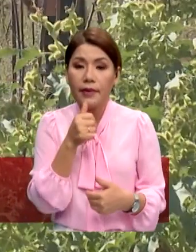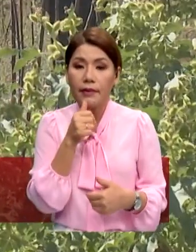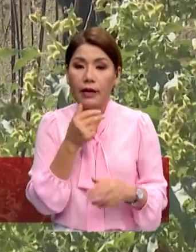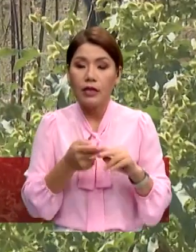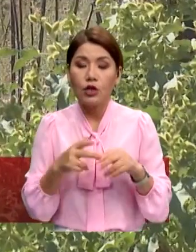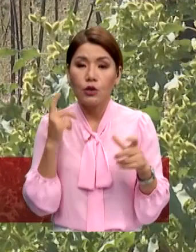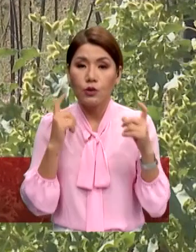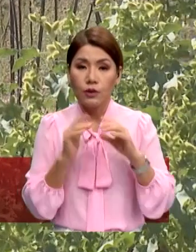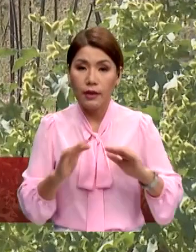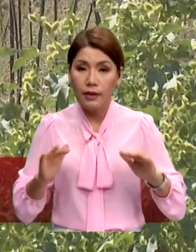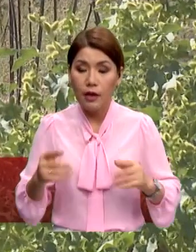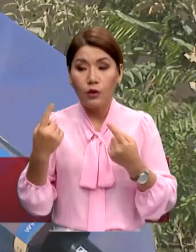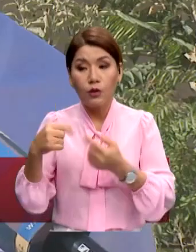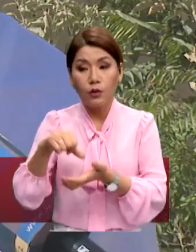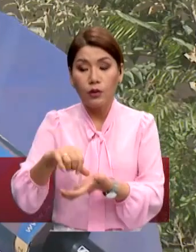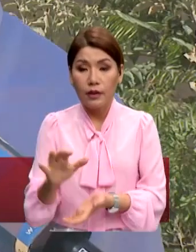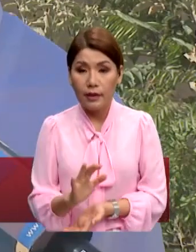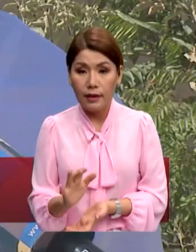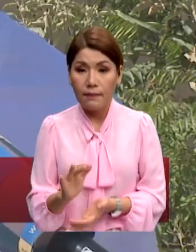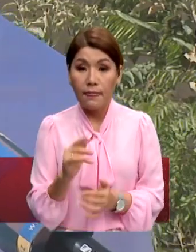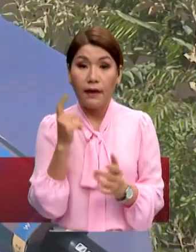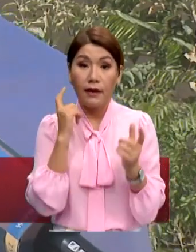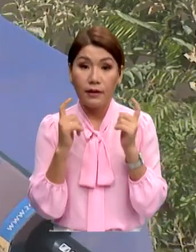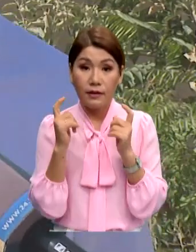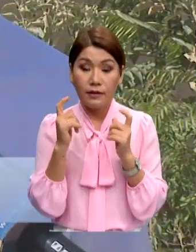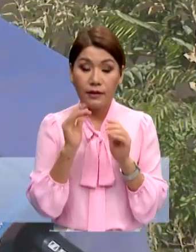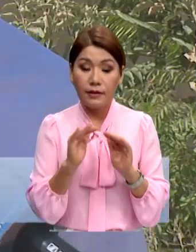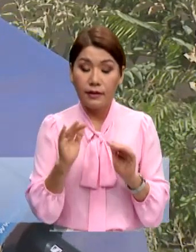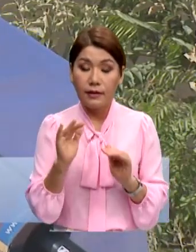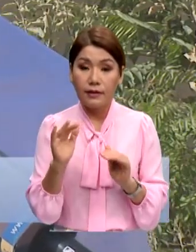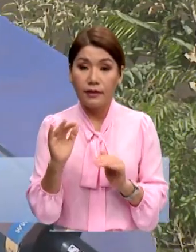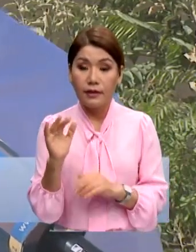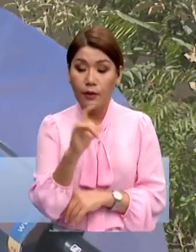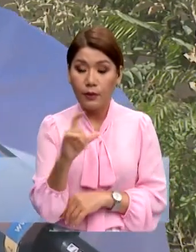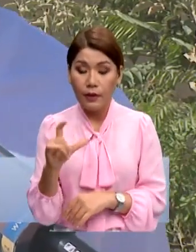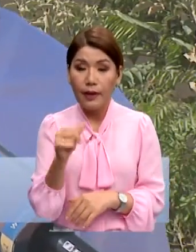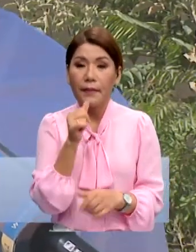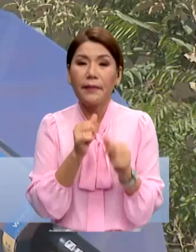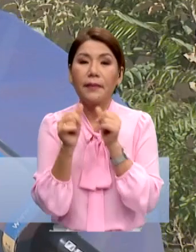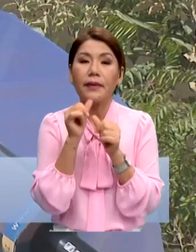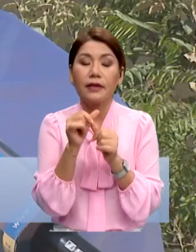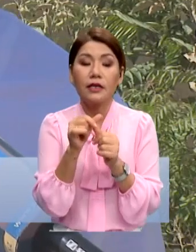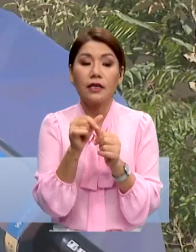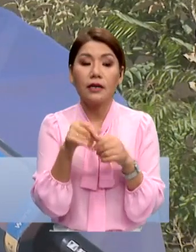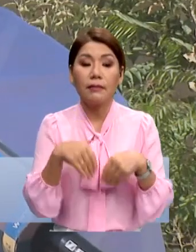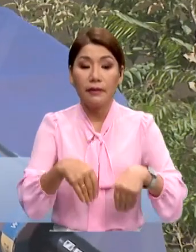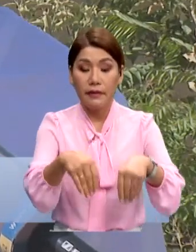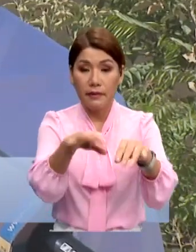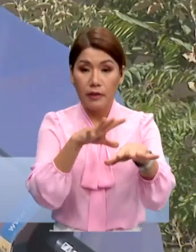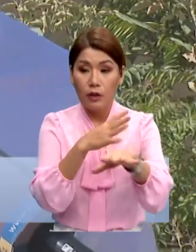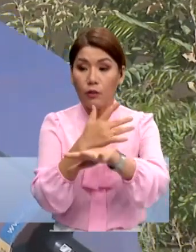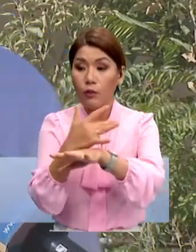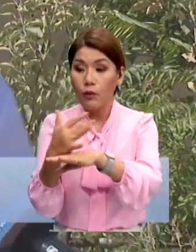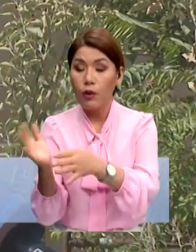студентов. Других участков, говорят, нет. Это студенты посадили для эксперимента. Это осенью сейчас уберется, потом...